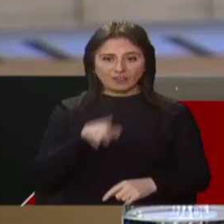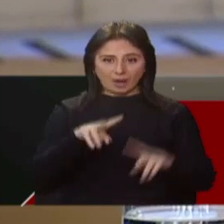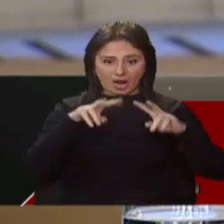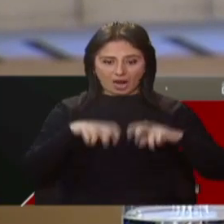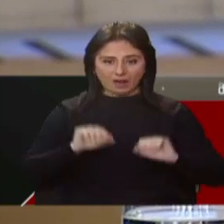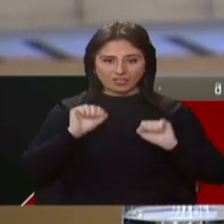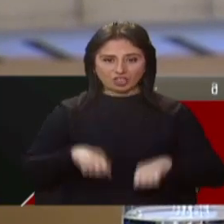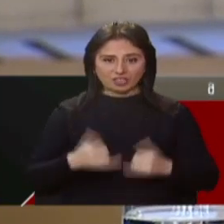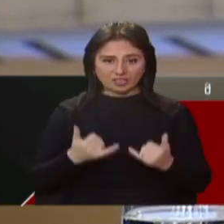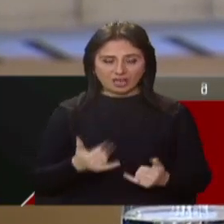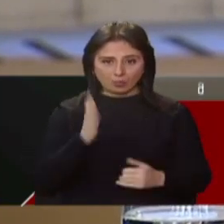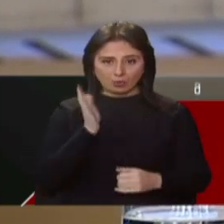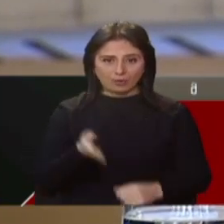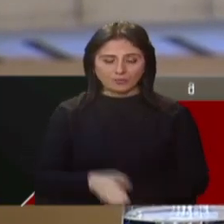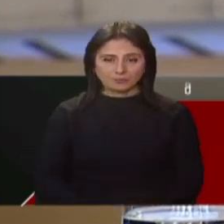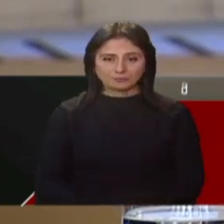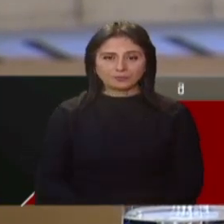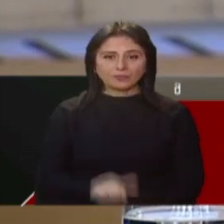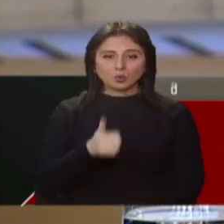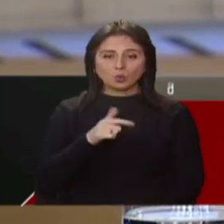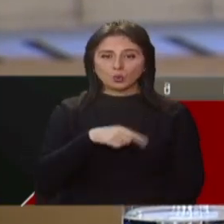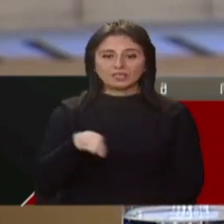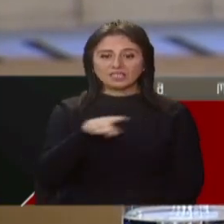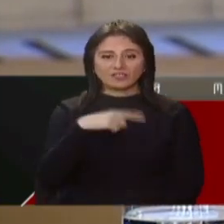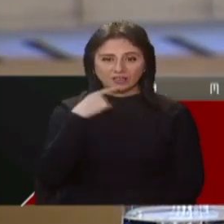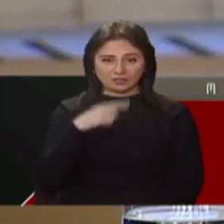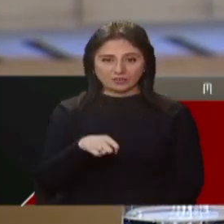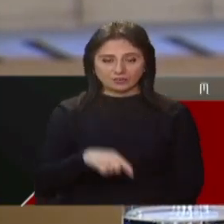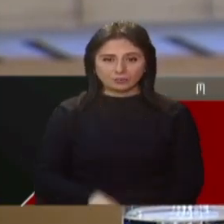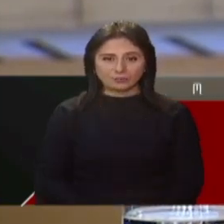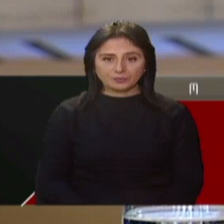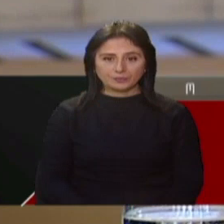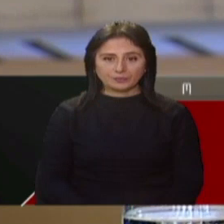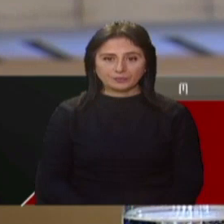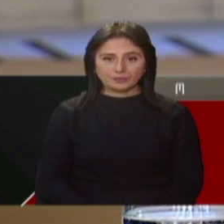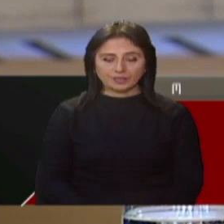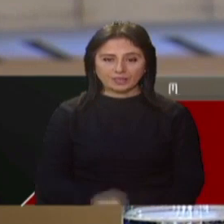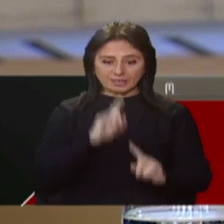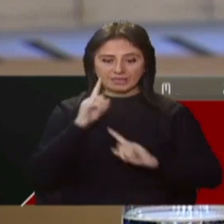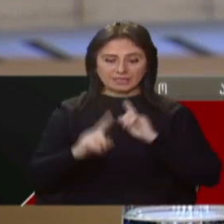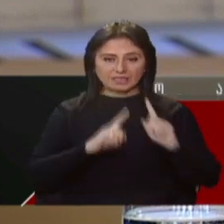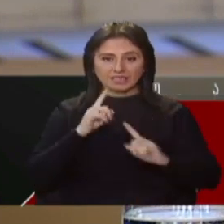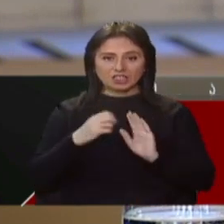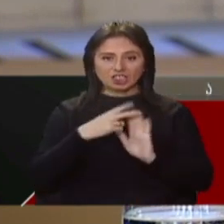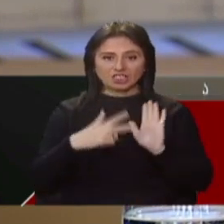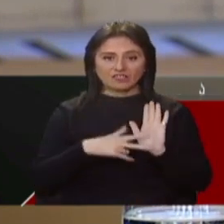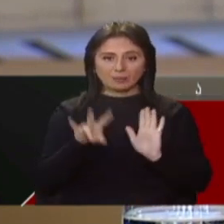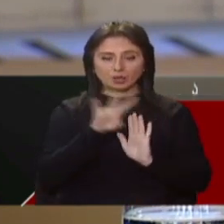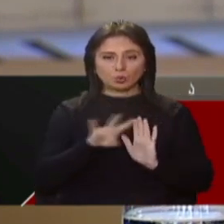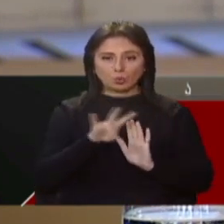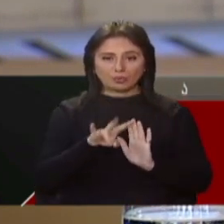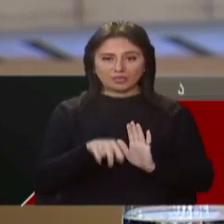განხილვის შესაძლებლობა. როგორც თქვენ აღნიშნეთ, წელს 18